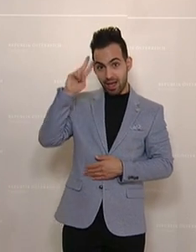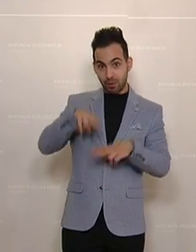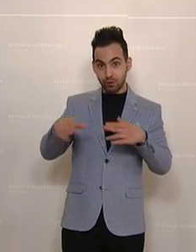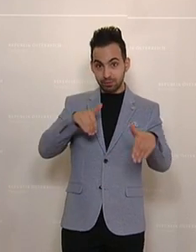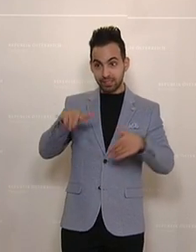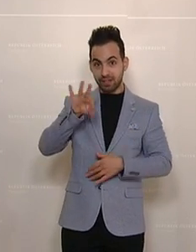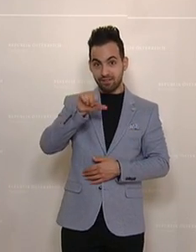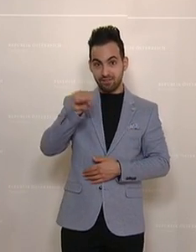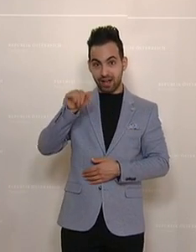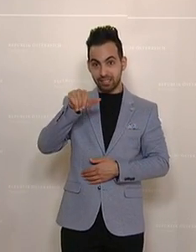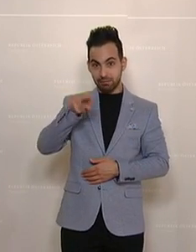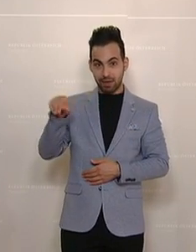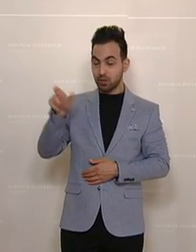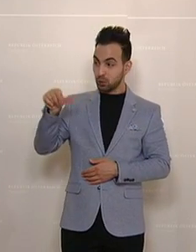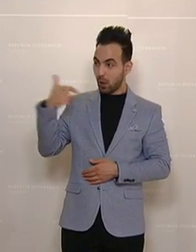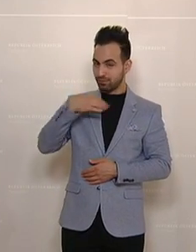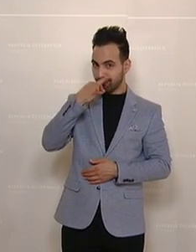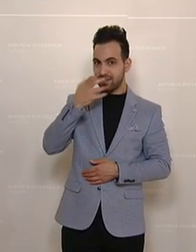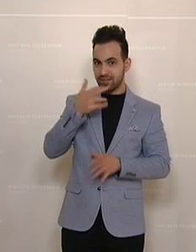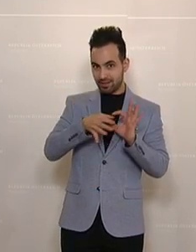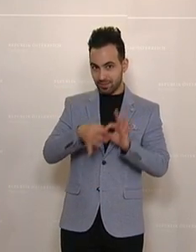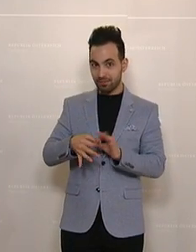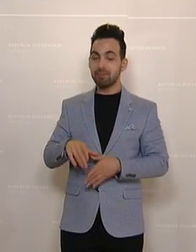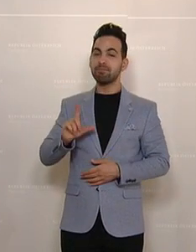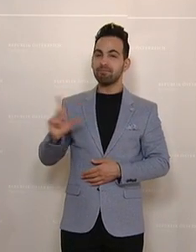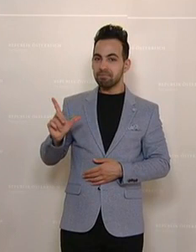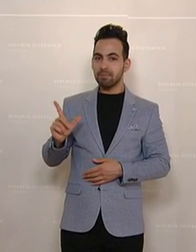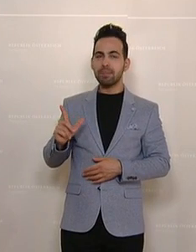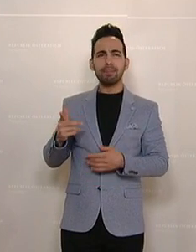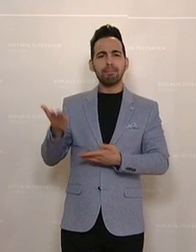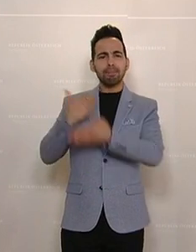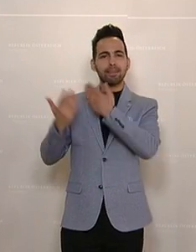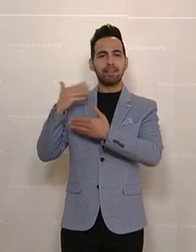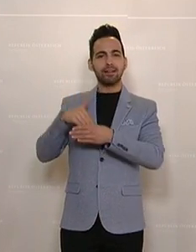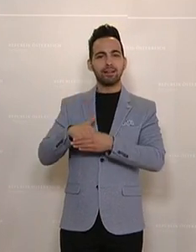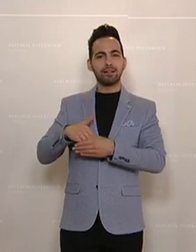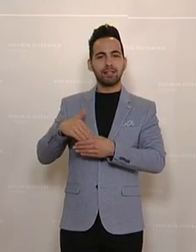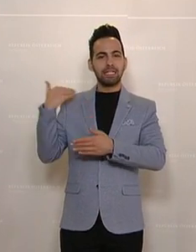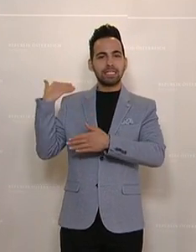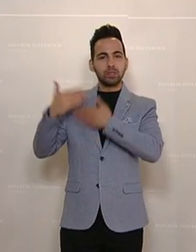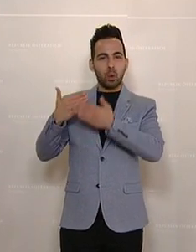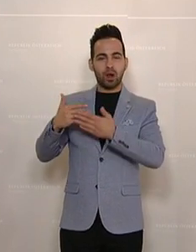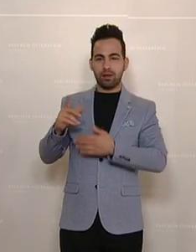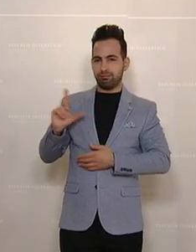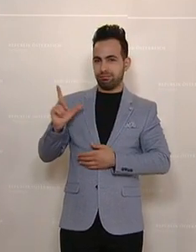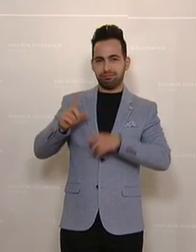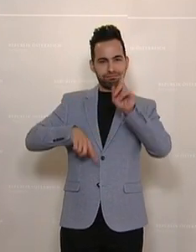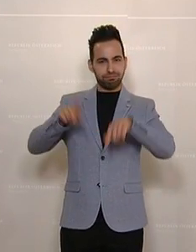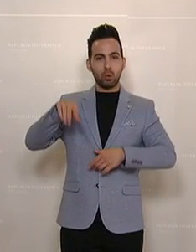Fassmann, beginnen. Uns eint ja eigentlich unsere Historie in